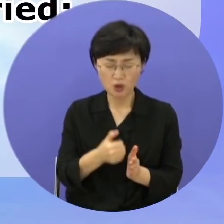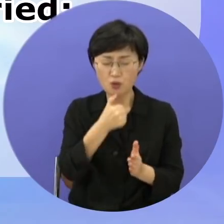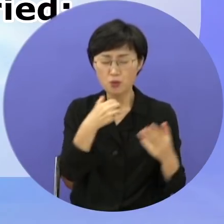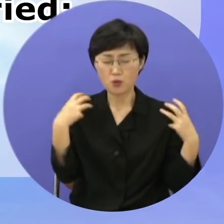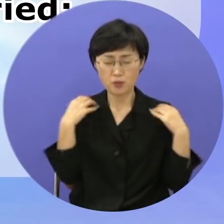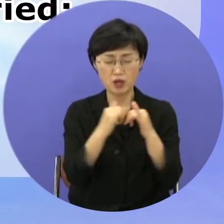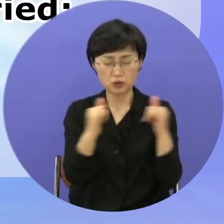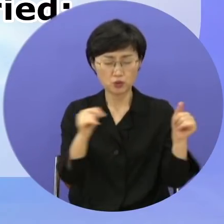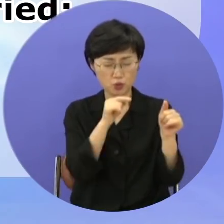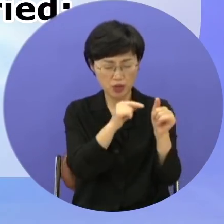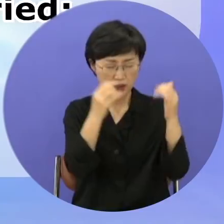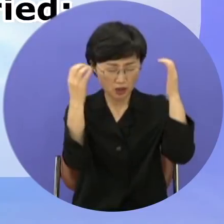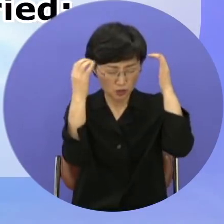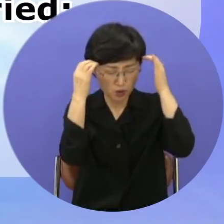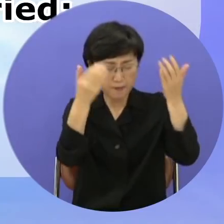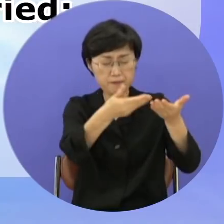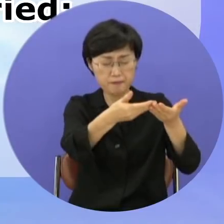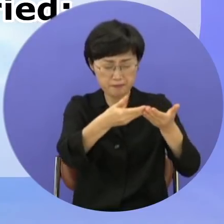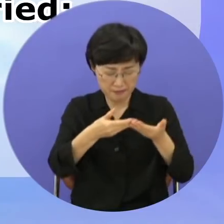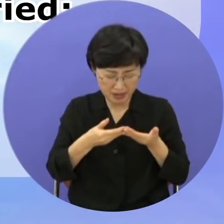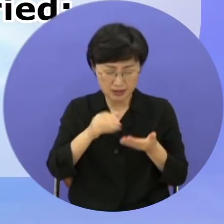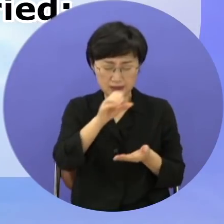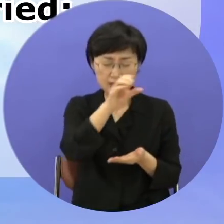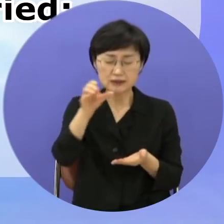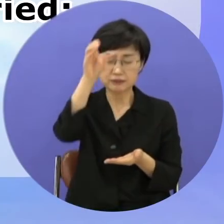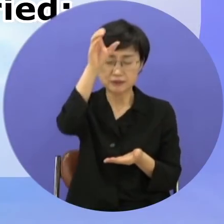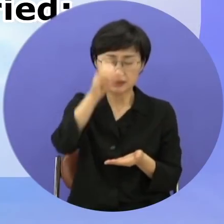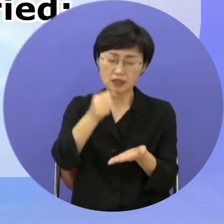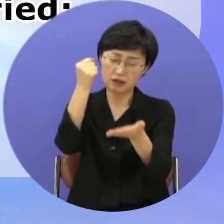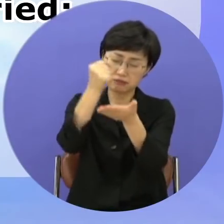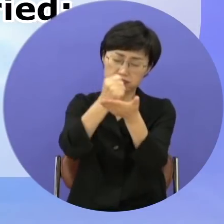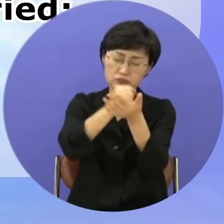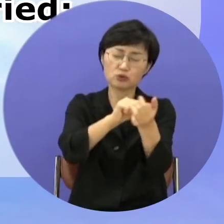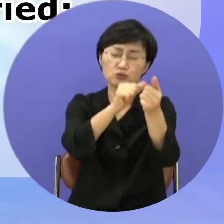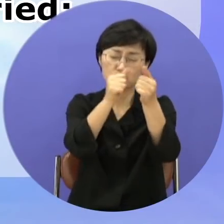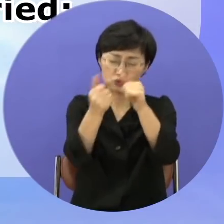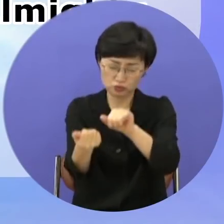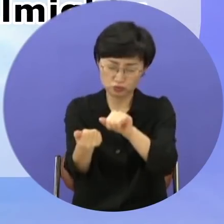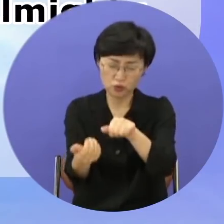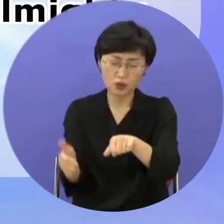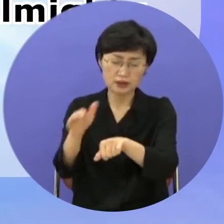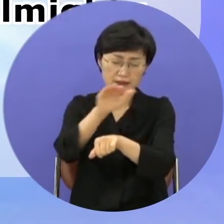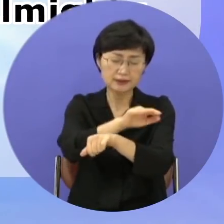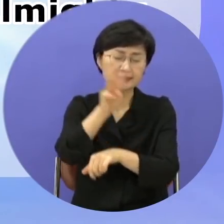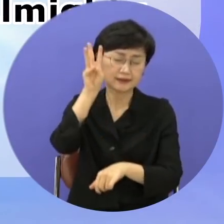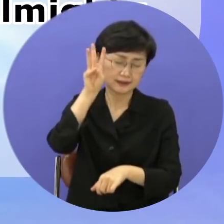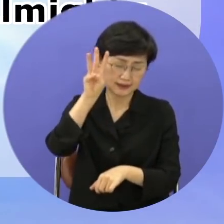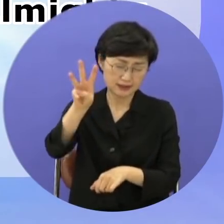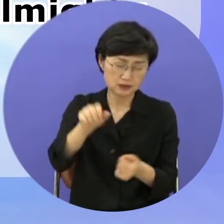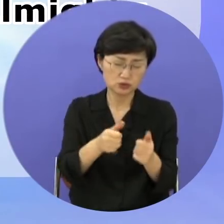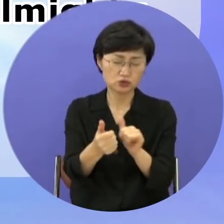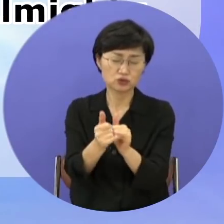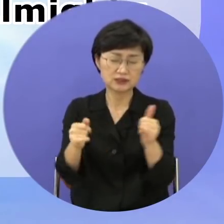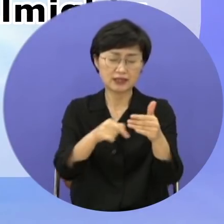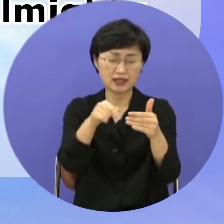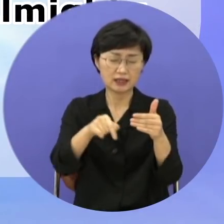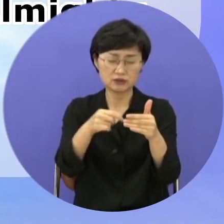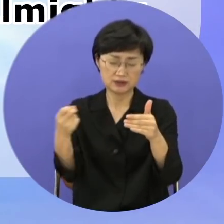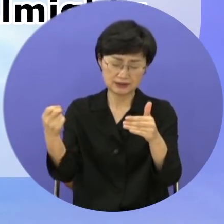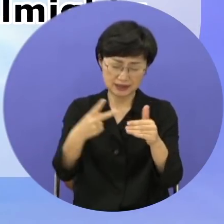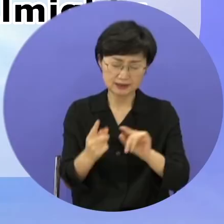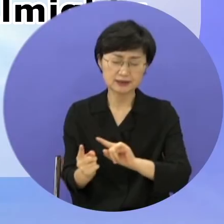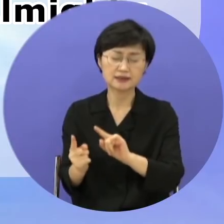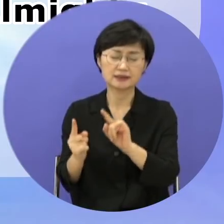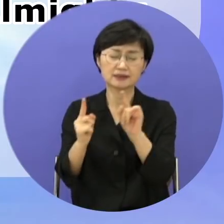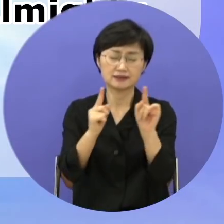나시고 본디오 빌라도에게 고난을 받으사 십자가에 못 박혀 죽으시고 장사한 지 사흘 만에 죽은